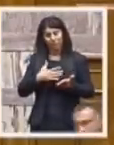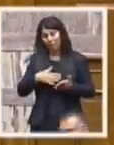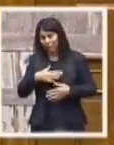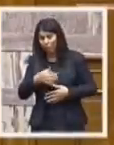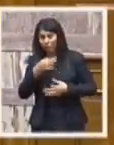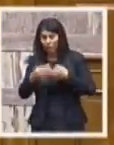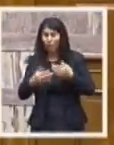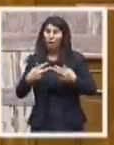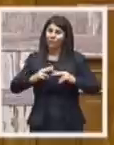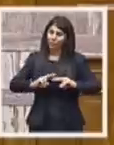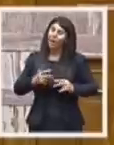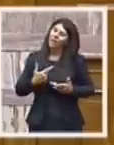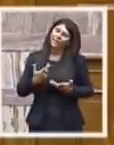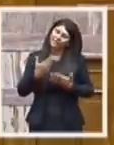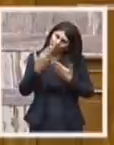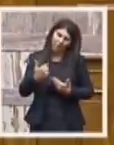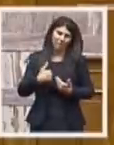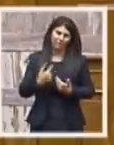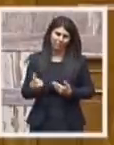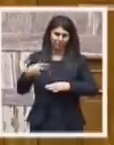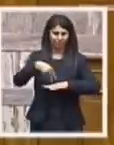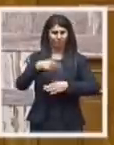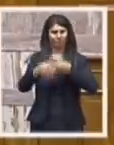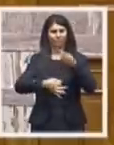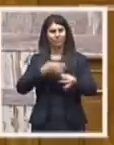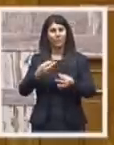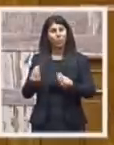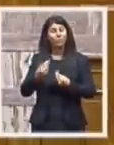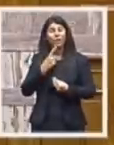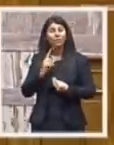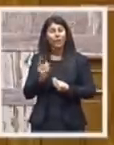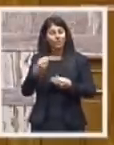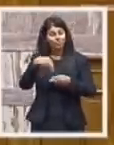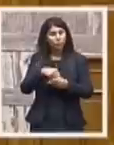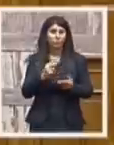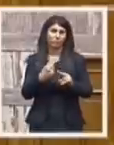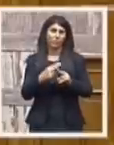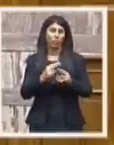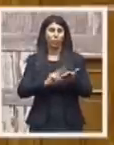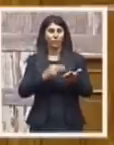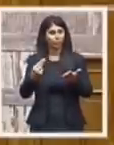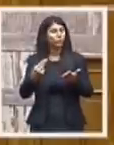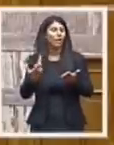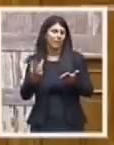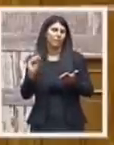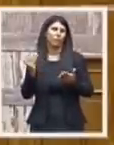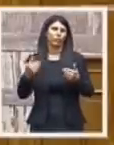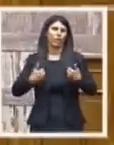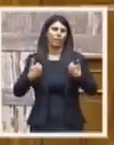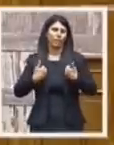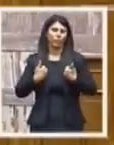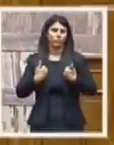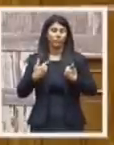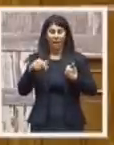όχι τιμή, που παραβρίσκομαι εδώ σήμερα και μου δίνεται η ευκαιρία να μετέχω σε ένα σημαντικό θεσμό, τη Βουλή των Εφήβων, η οποία